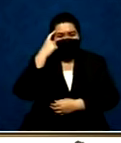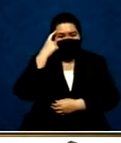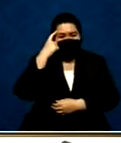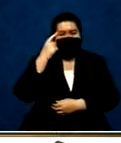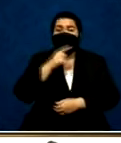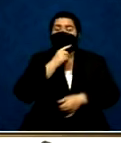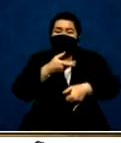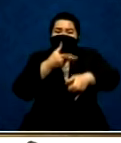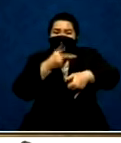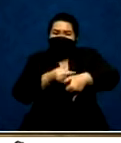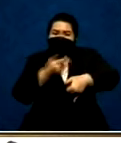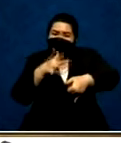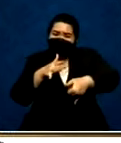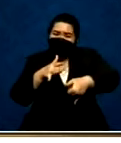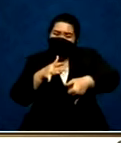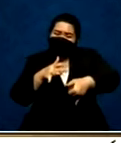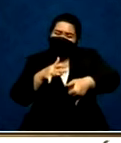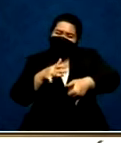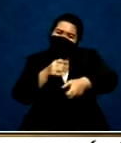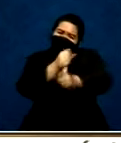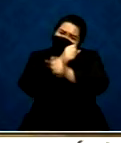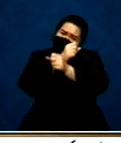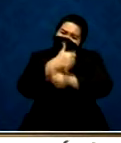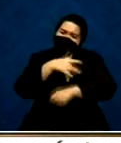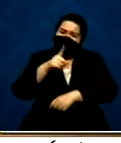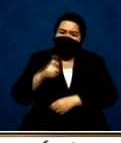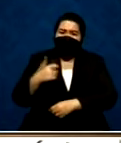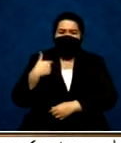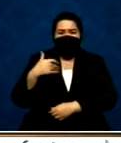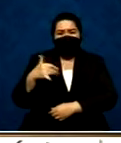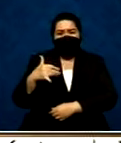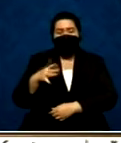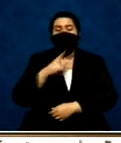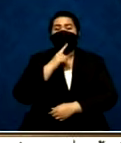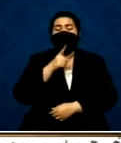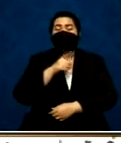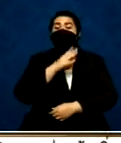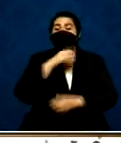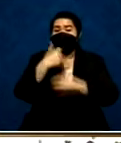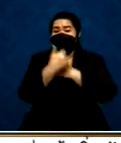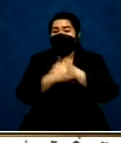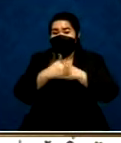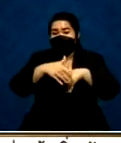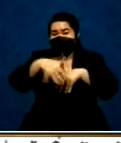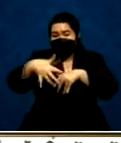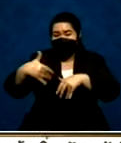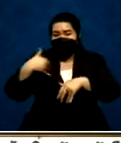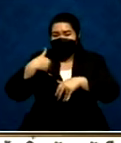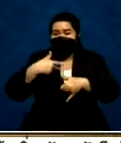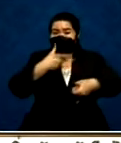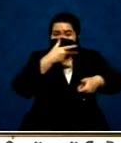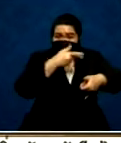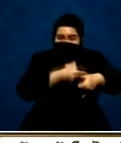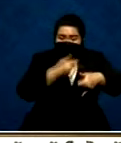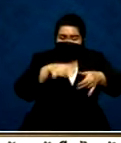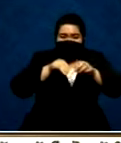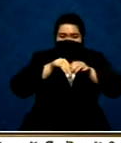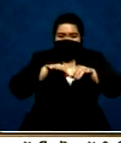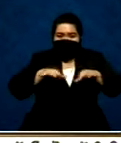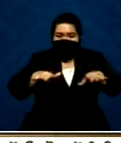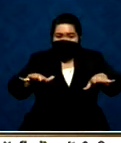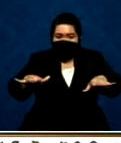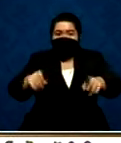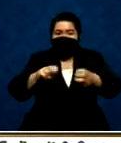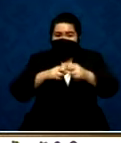อดภัยหรือเปล่าเพราะว่ามีรายงานในบางประเทศว่ามีการระบาดจากการใช้วัคซีนในสภาวะที่ฉุกเฉิน